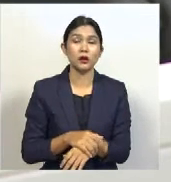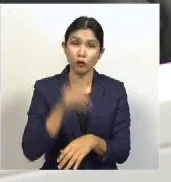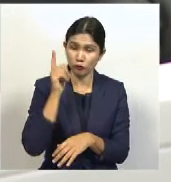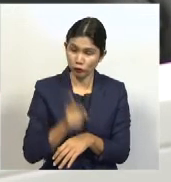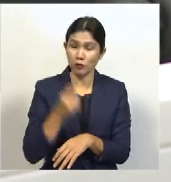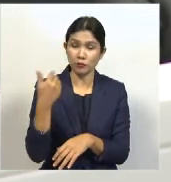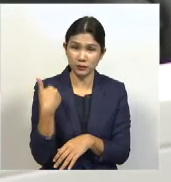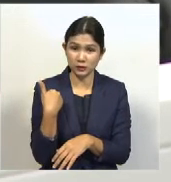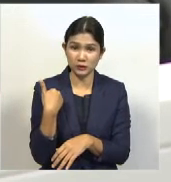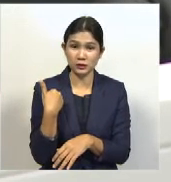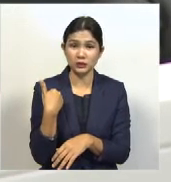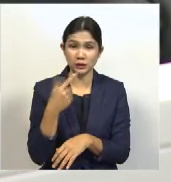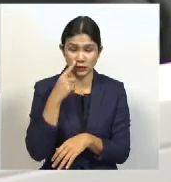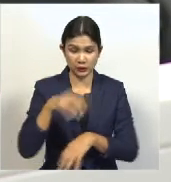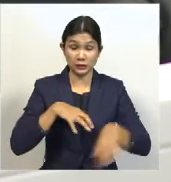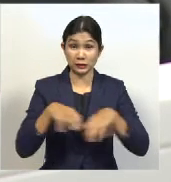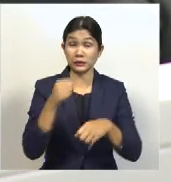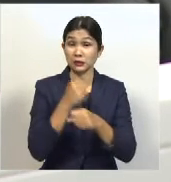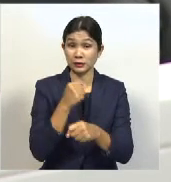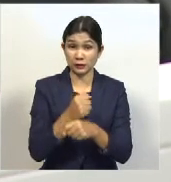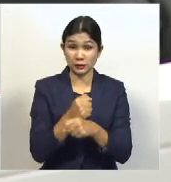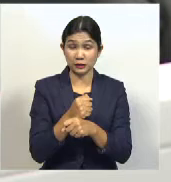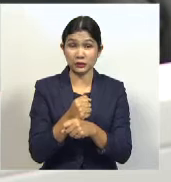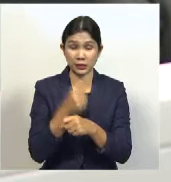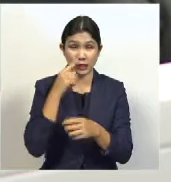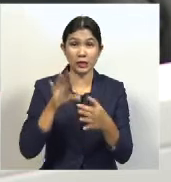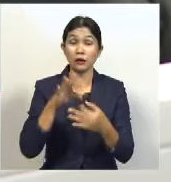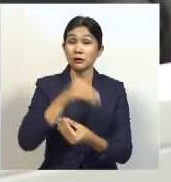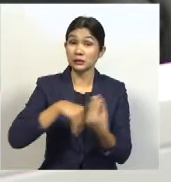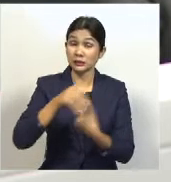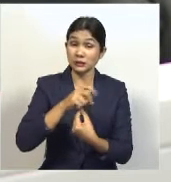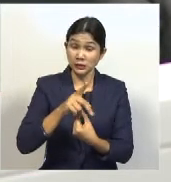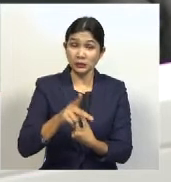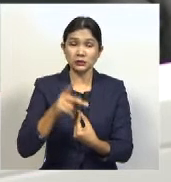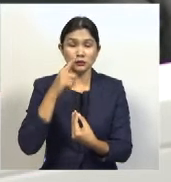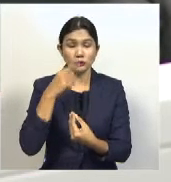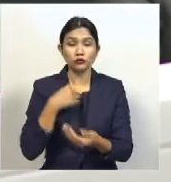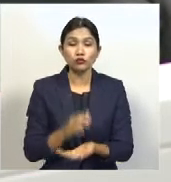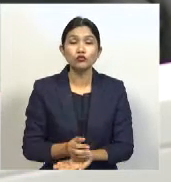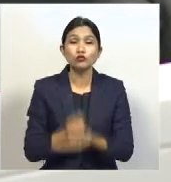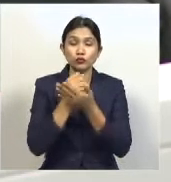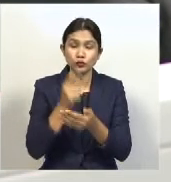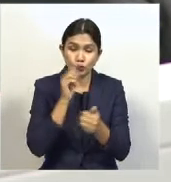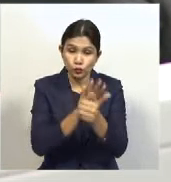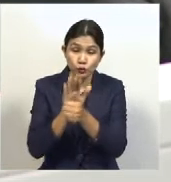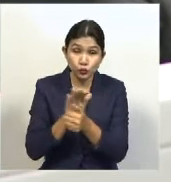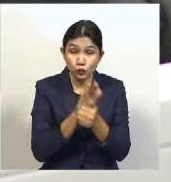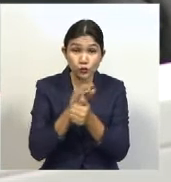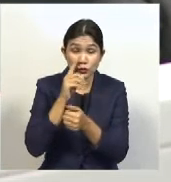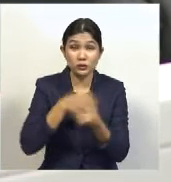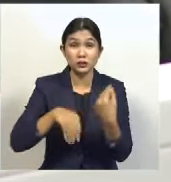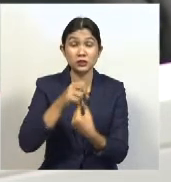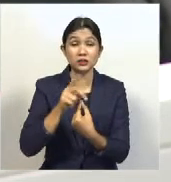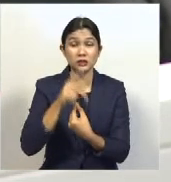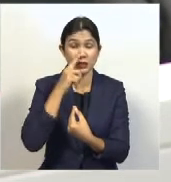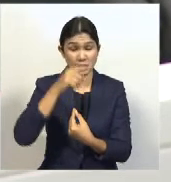ต้องมีการดำเนินการทางเศรษฐกิจเพื่อประคองเพื่อดูแลเศรษฐกิจไทย